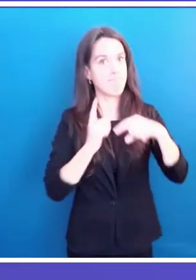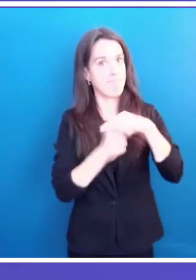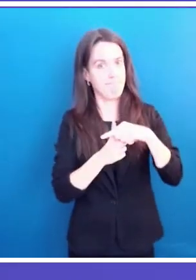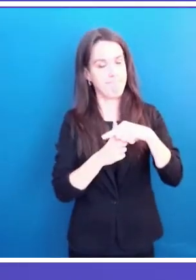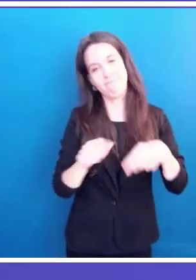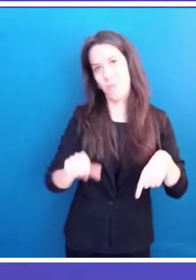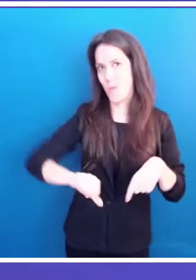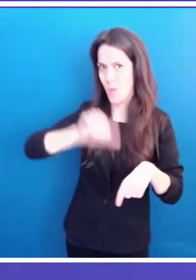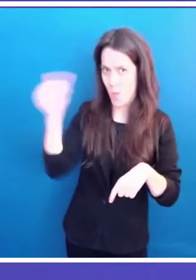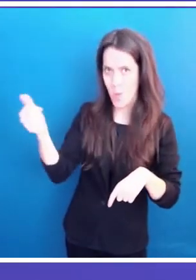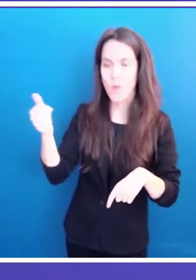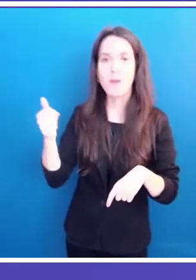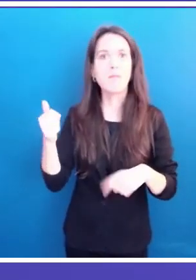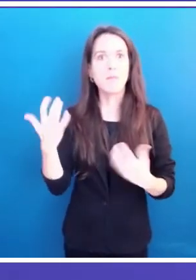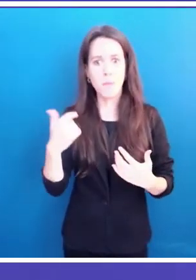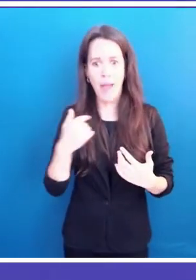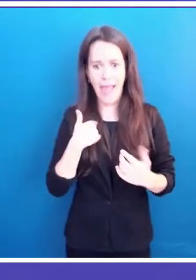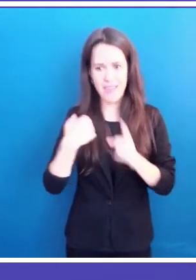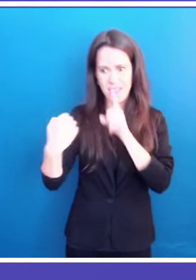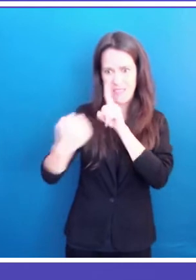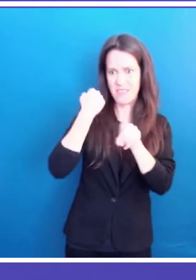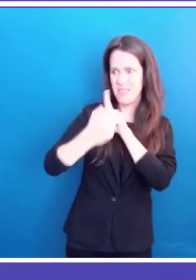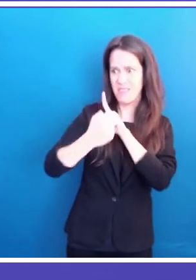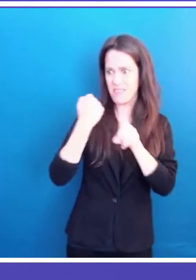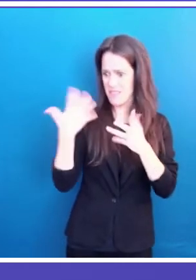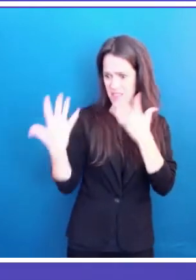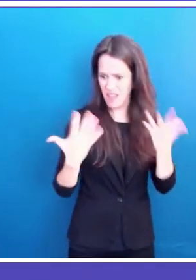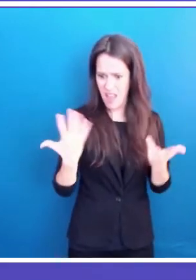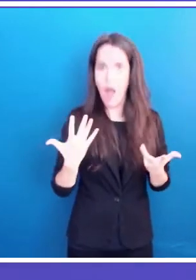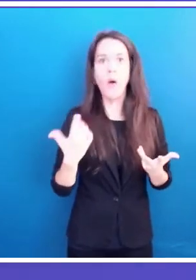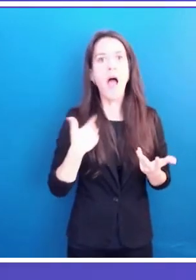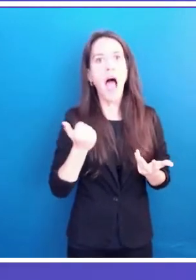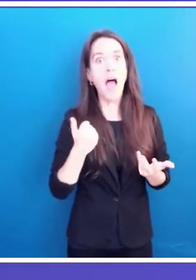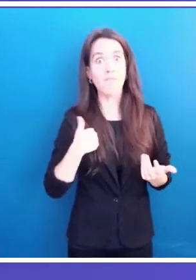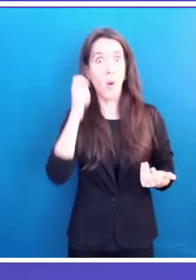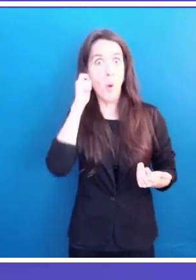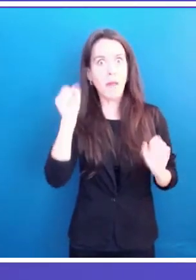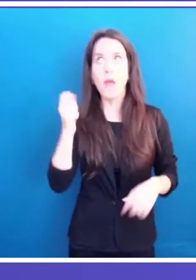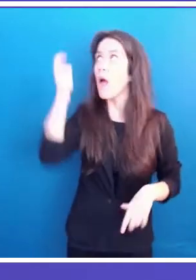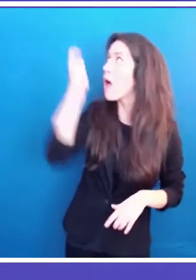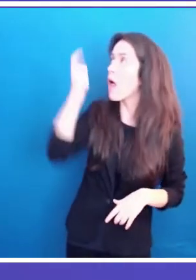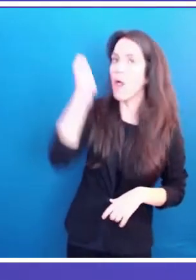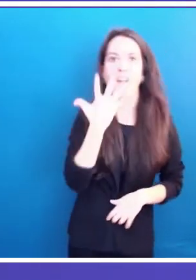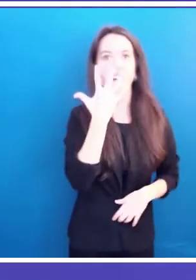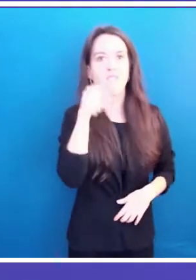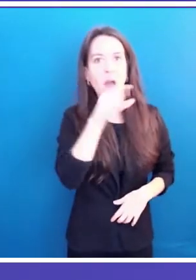السلامة والأمان إلى أقصى الحدود، كما اتخذنا تدابير وإجراءات تسمح